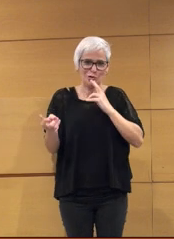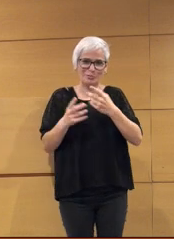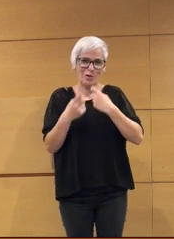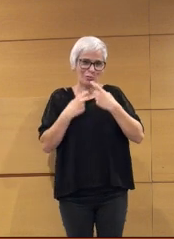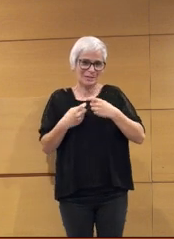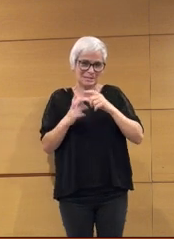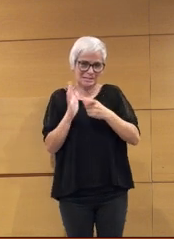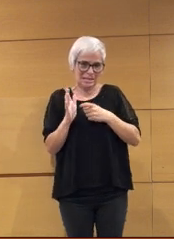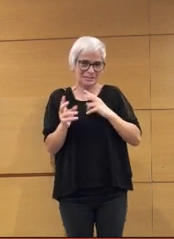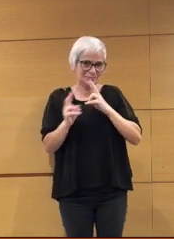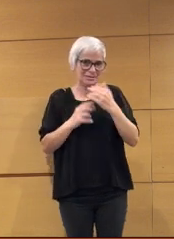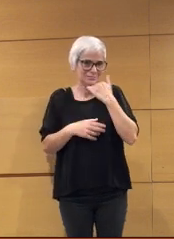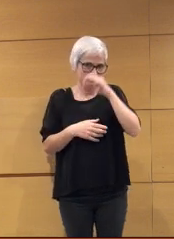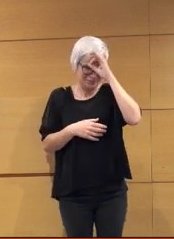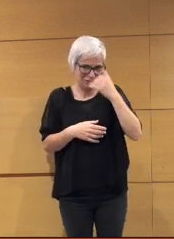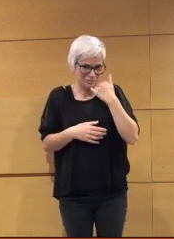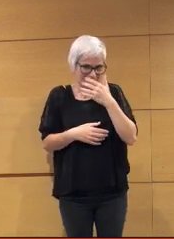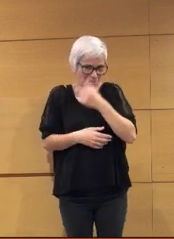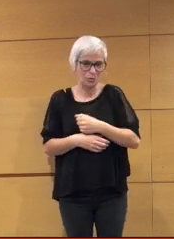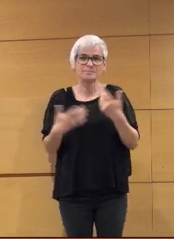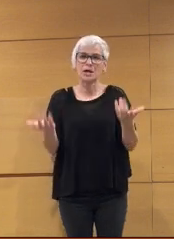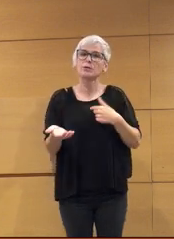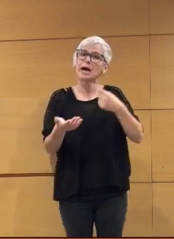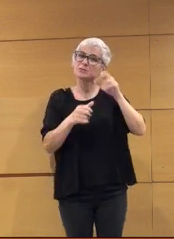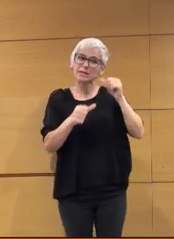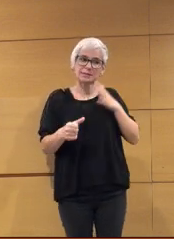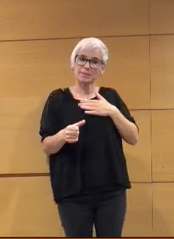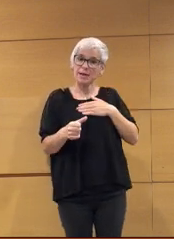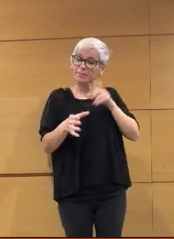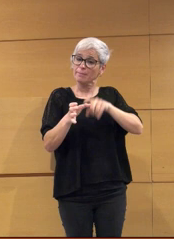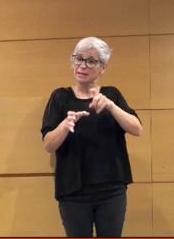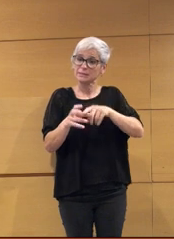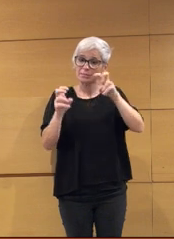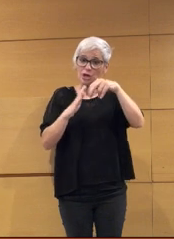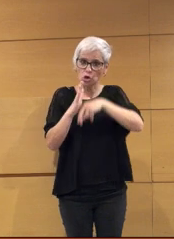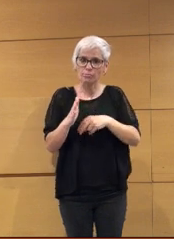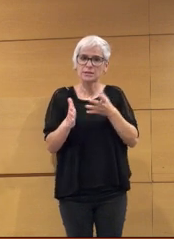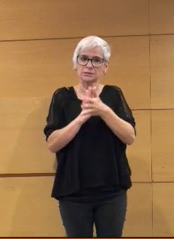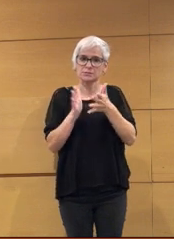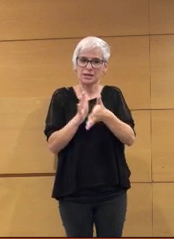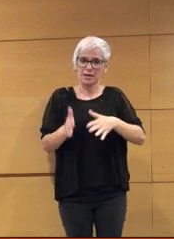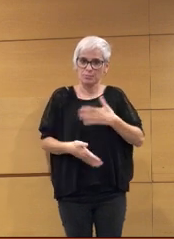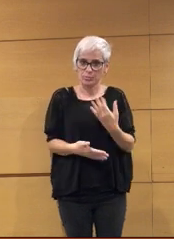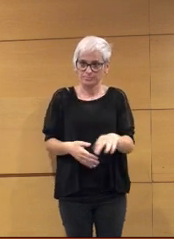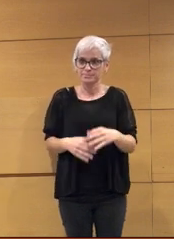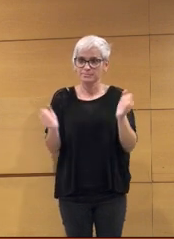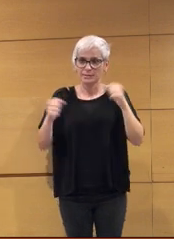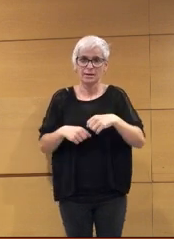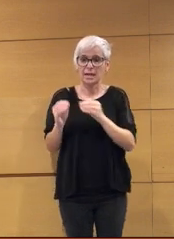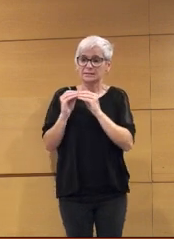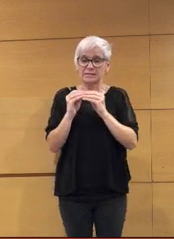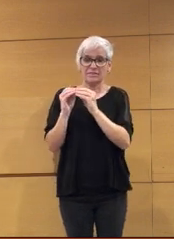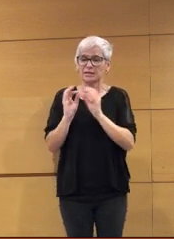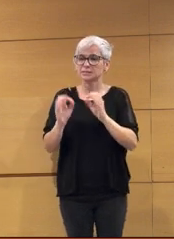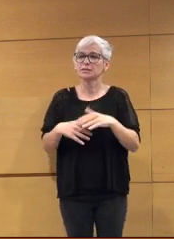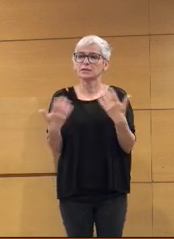Jo us puc explicar la meva experiència participant en normes, d'acord? En estàndards. Llavors, el punt